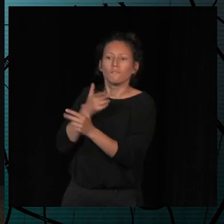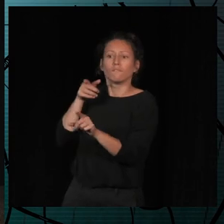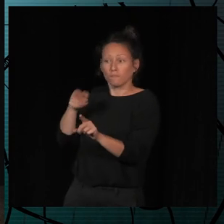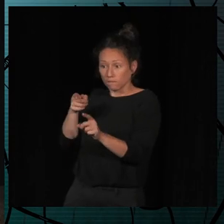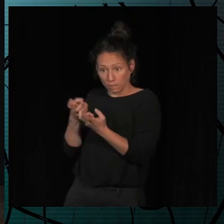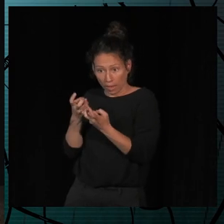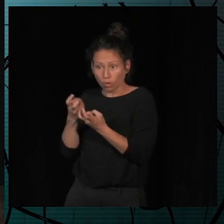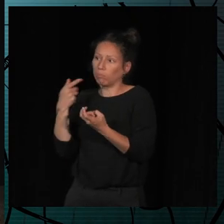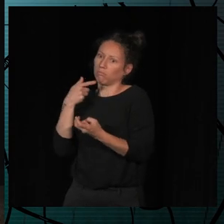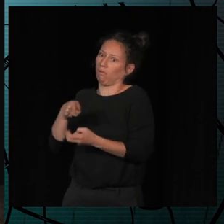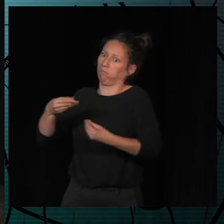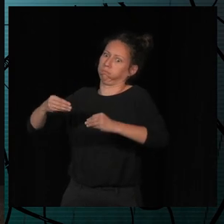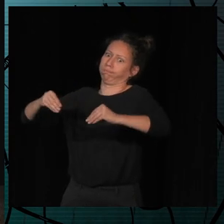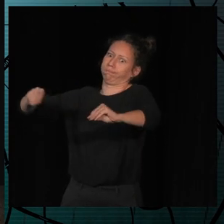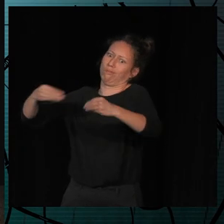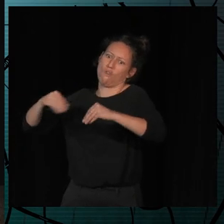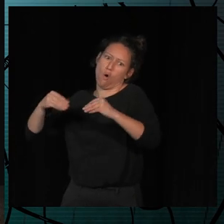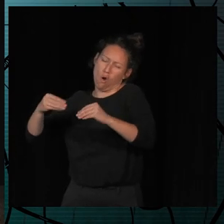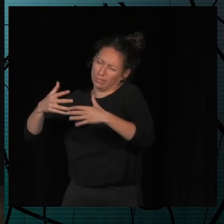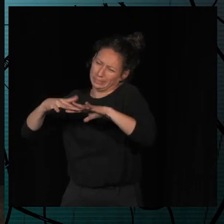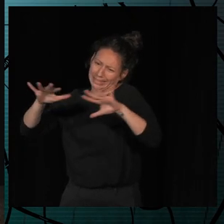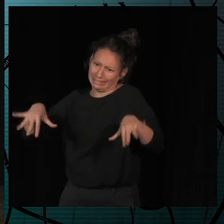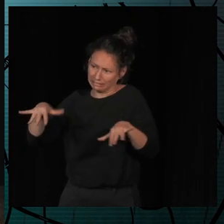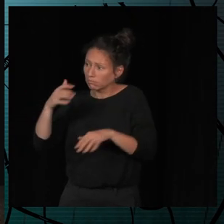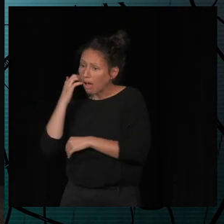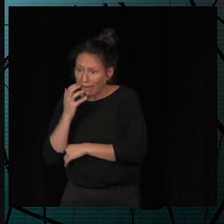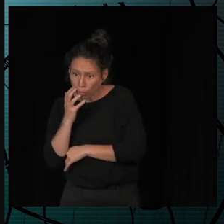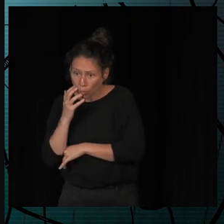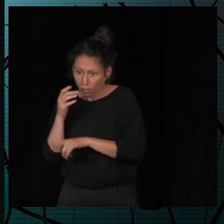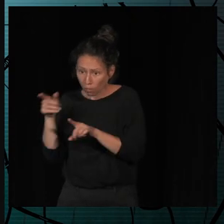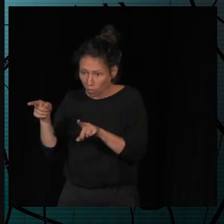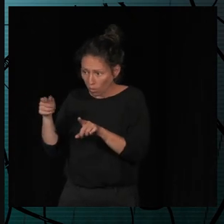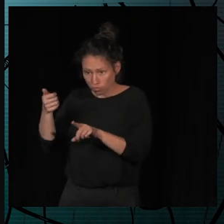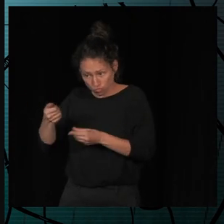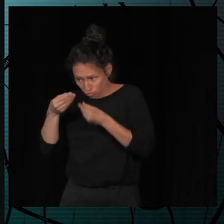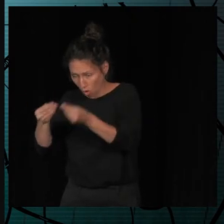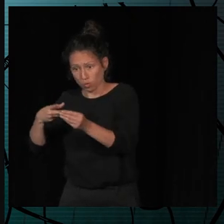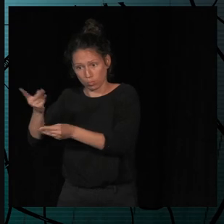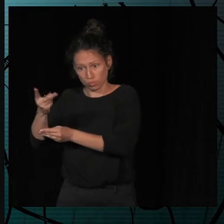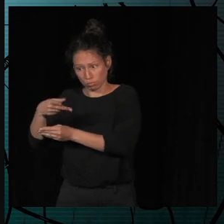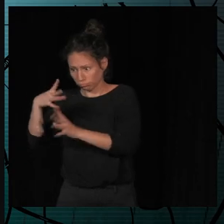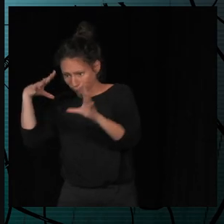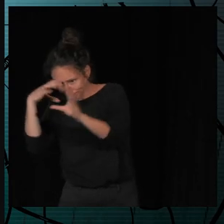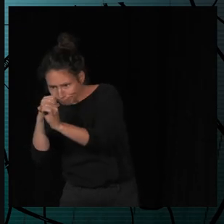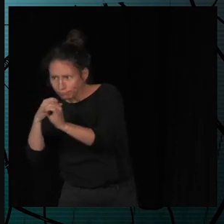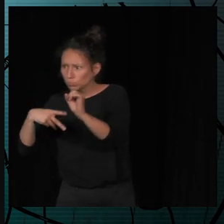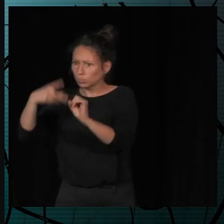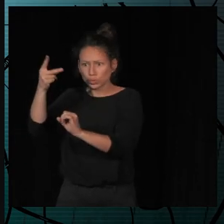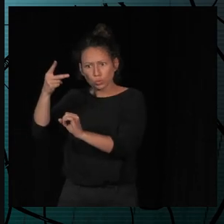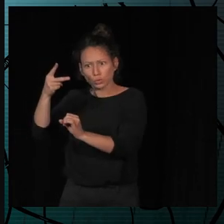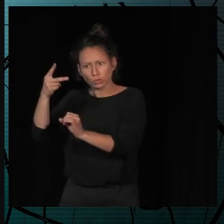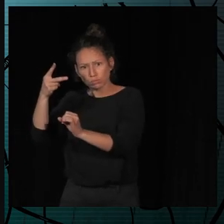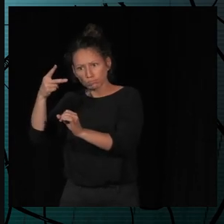of Duty un entraînement à Call of Duty avec des ados améliore leur capacité d'attention leur capacité de mémorisation